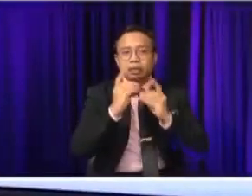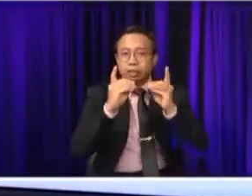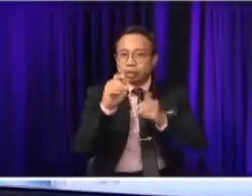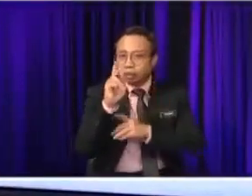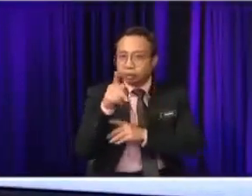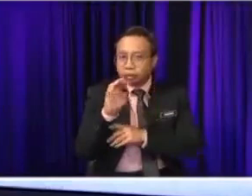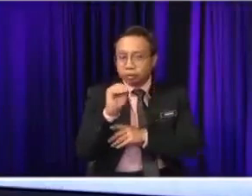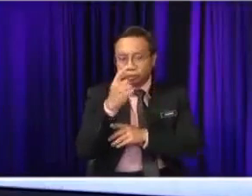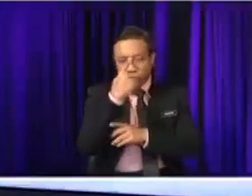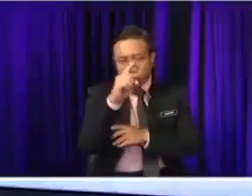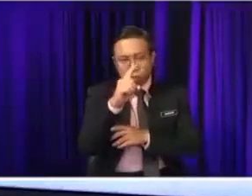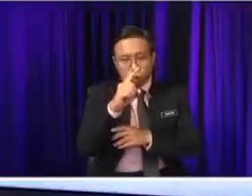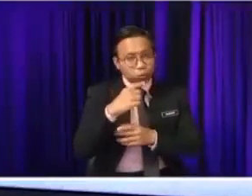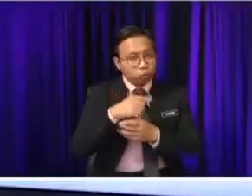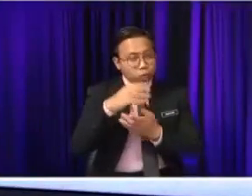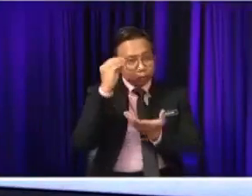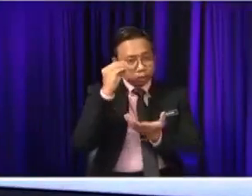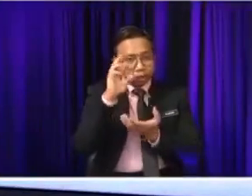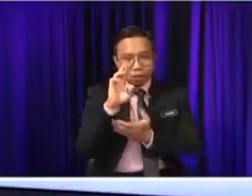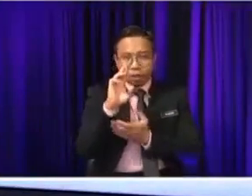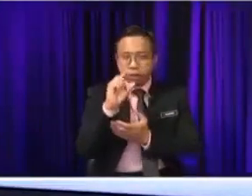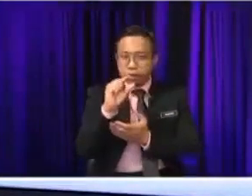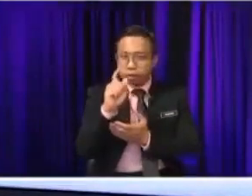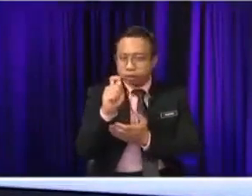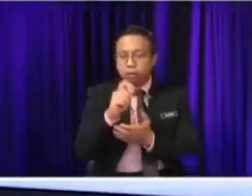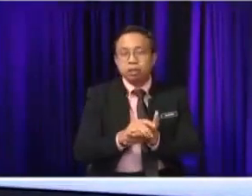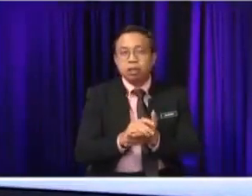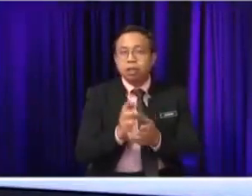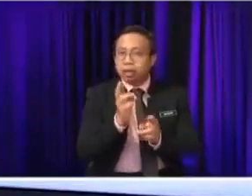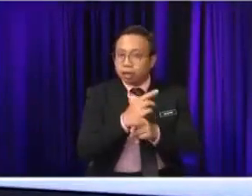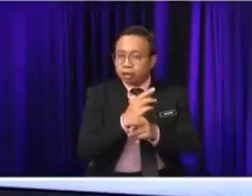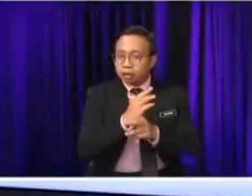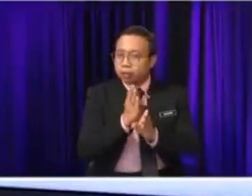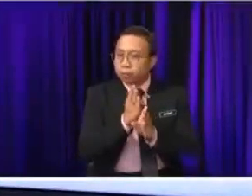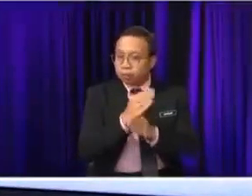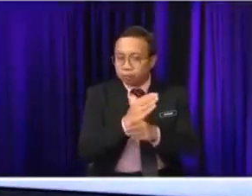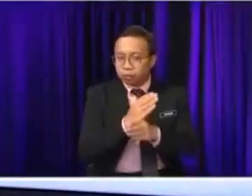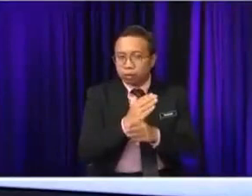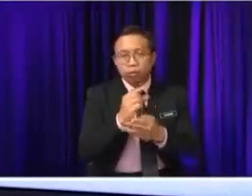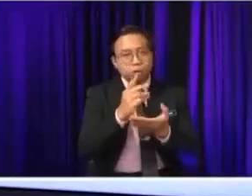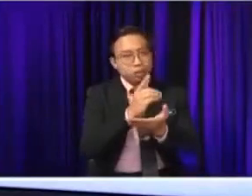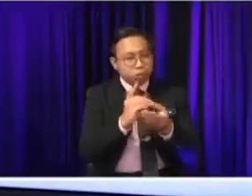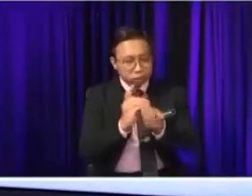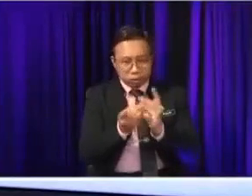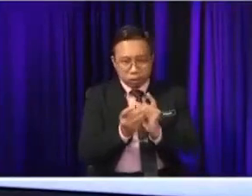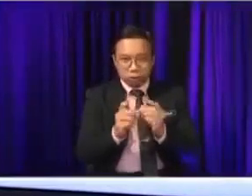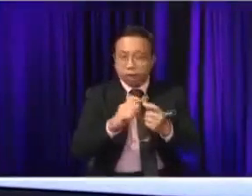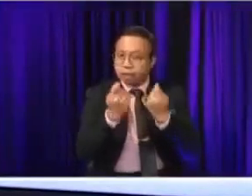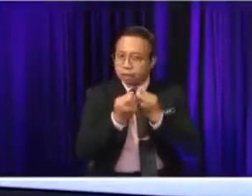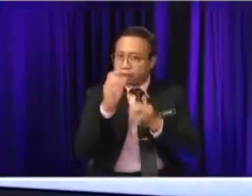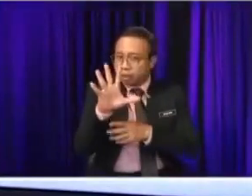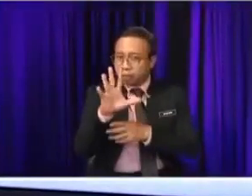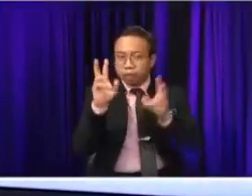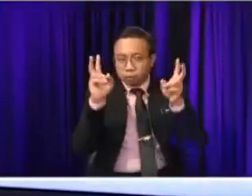untuk mata pelajaran RGB ataupun Reka bentuk grafik digital tingkatan 5 dengan topik